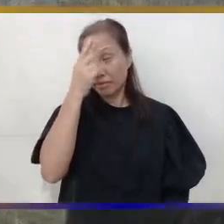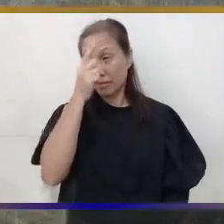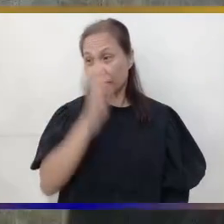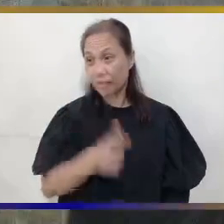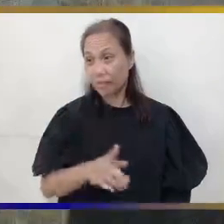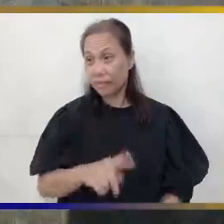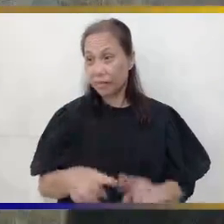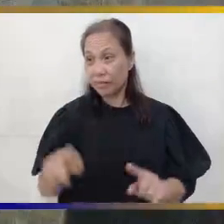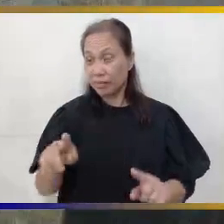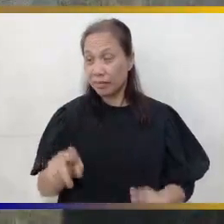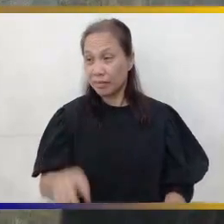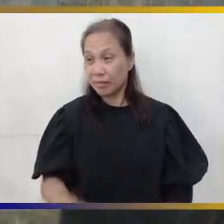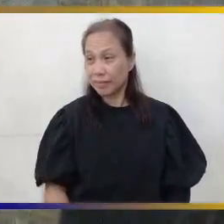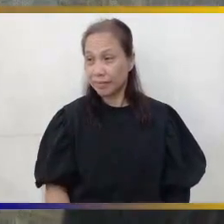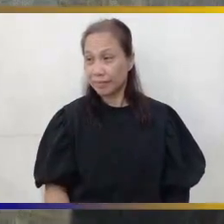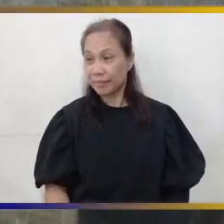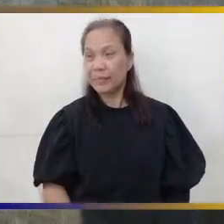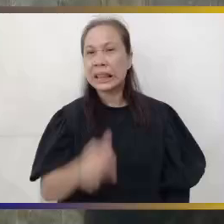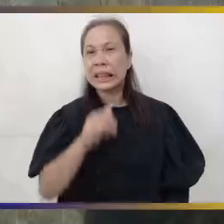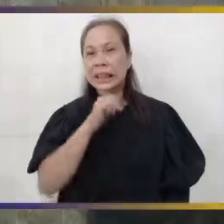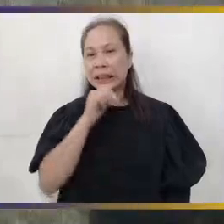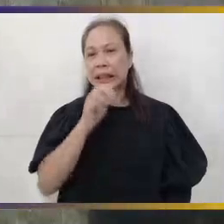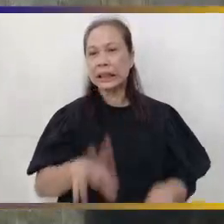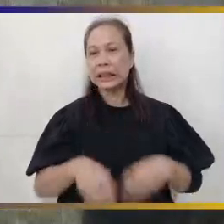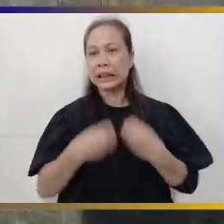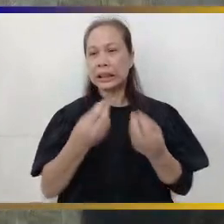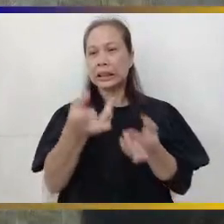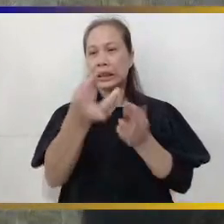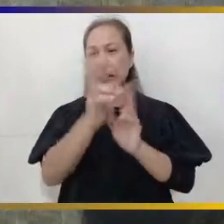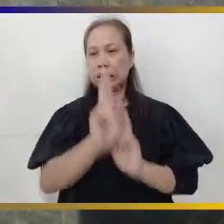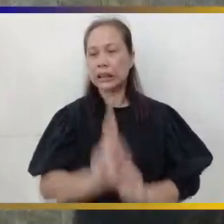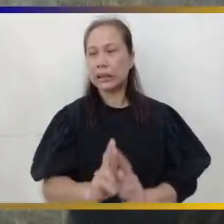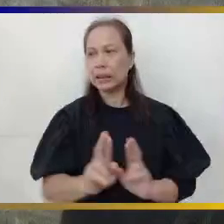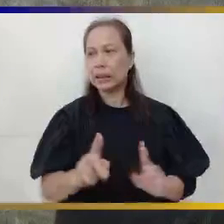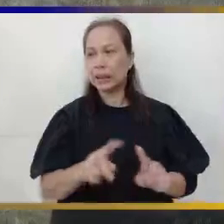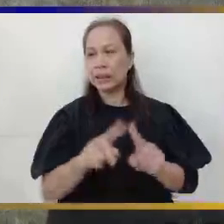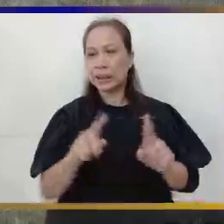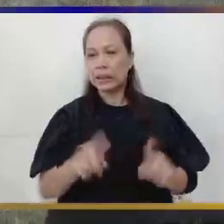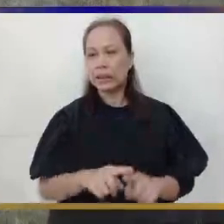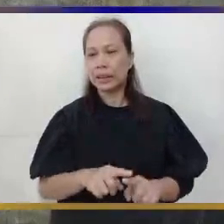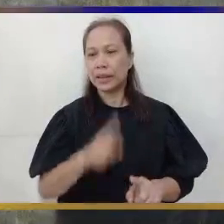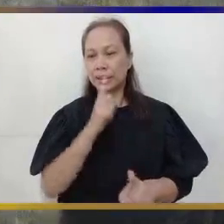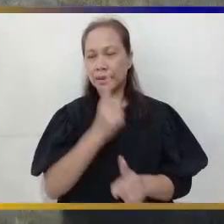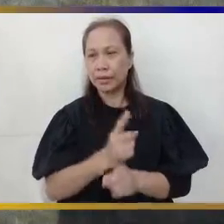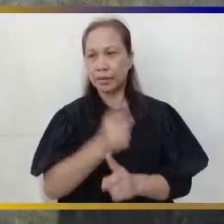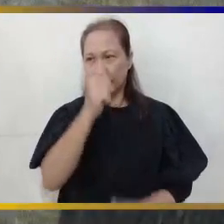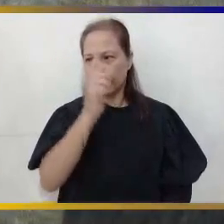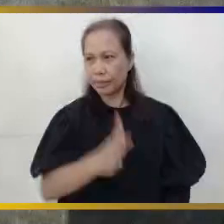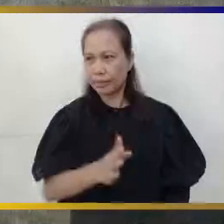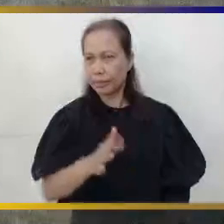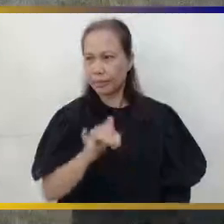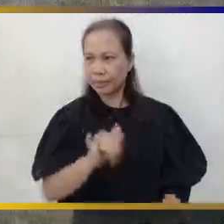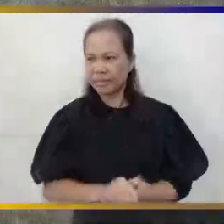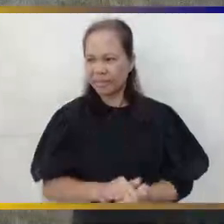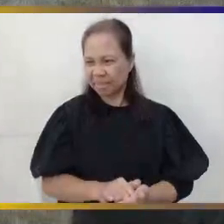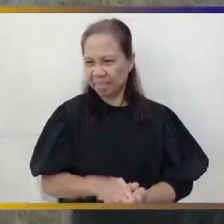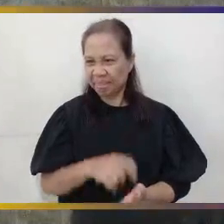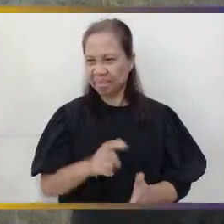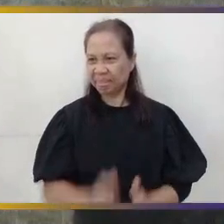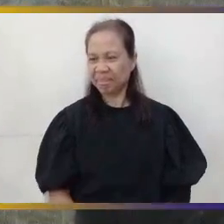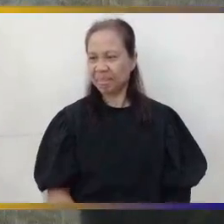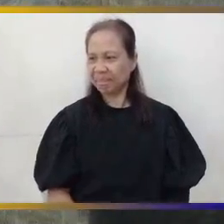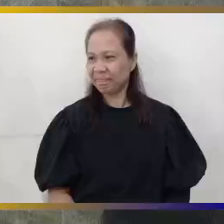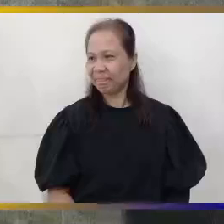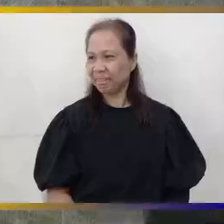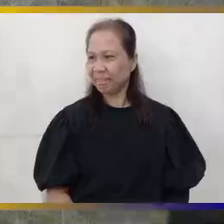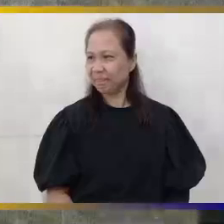Diyos pero hindi nila nirerespeto ang Diyos bilang isang totoong Diyos something na kilala man